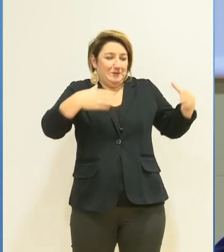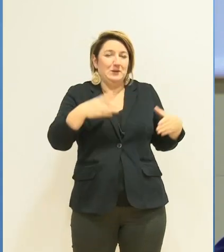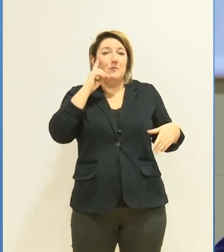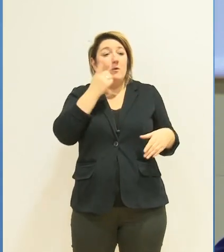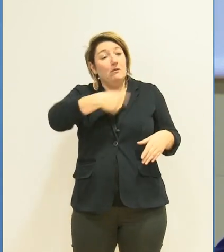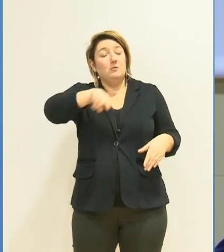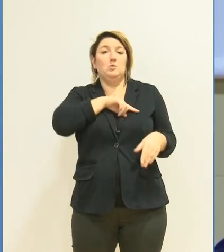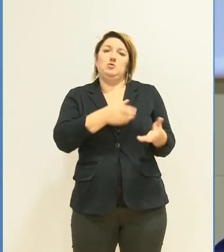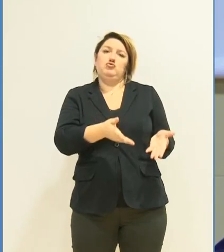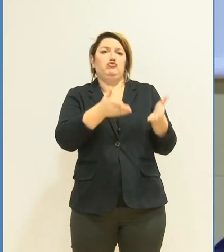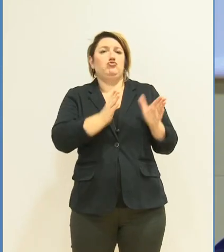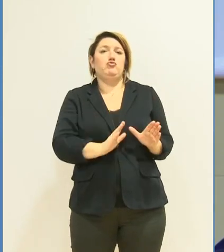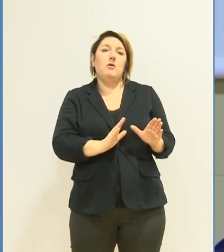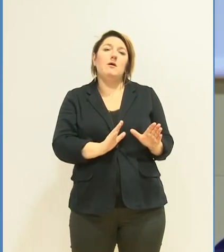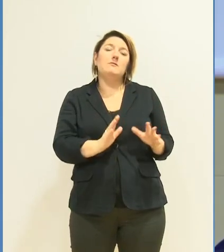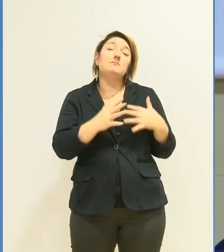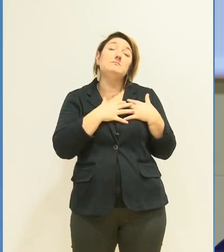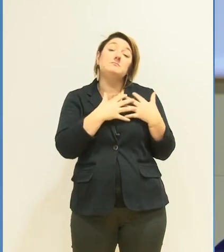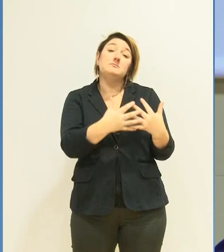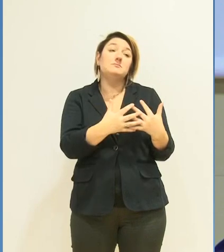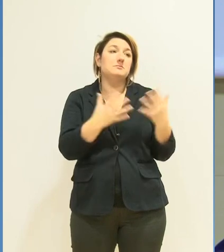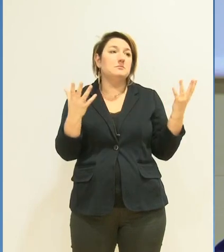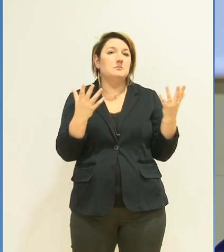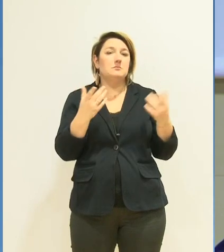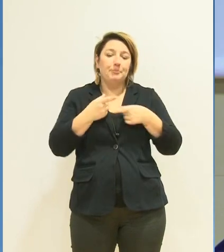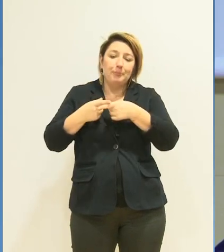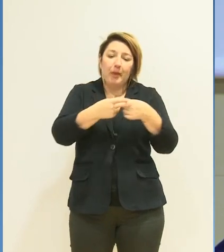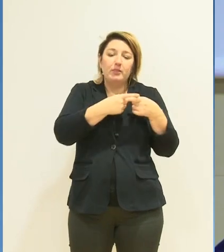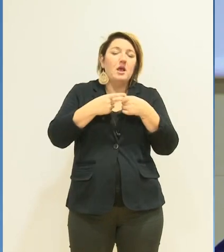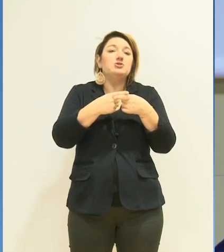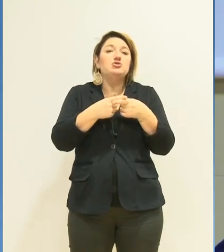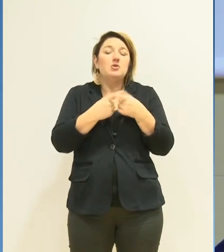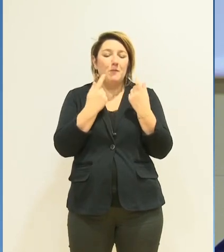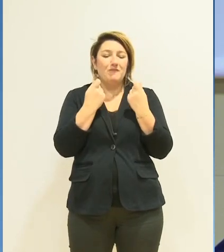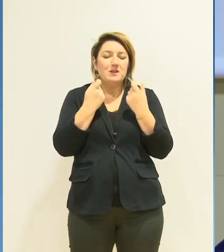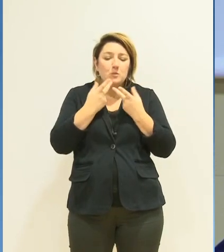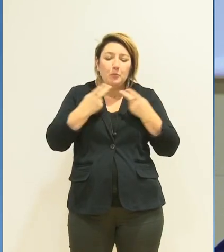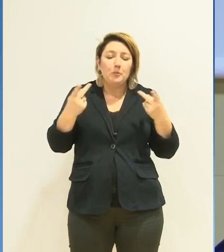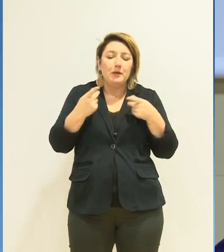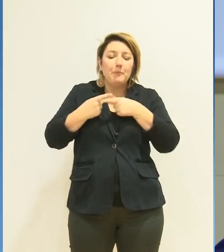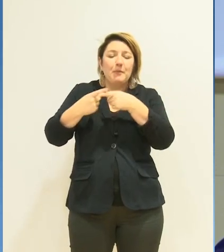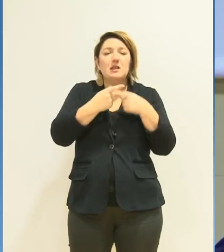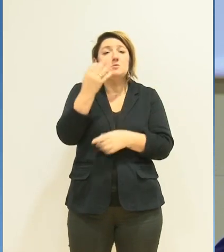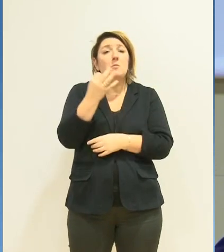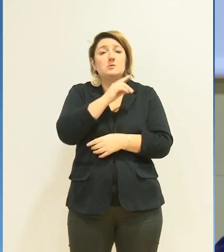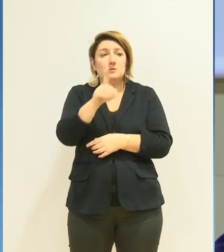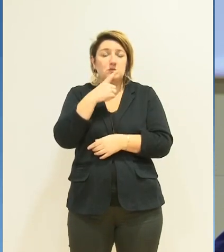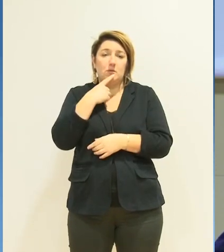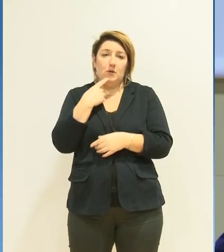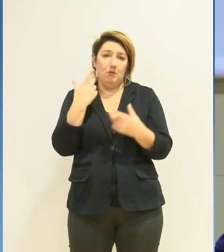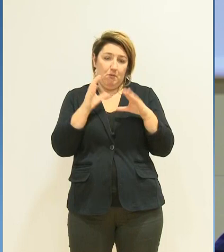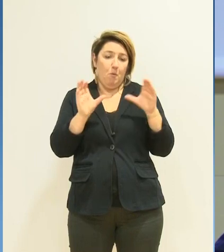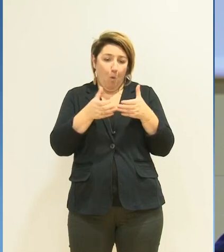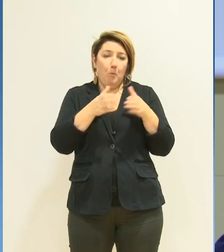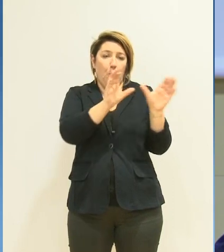majorité a fait le choix dans son immense bonté et de ne pas répartir les financements publics à la proportionnelle mais de permettre au